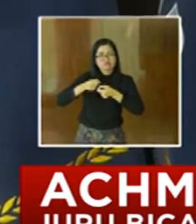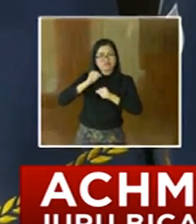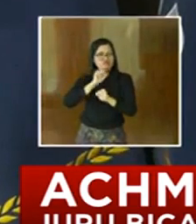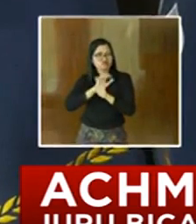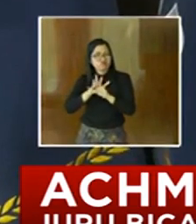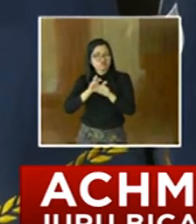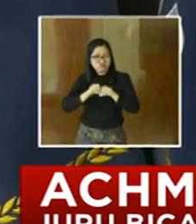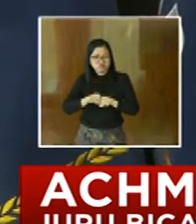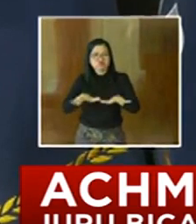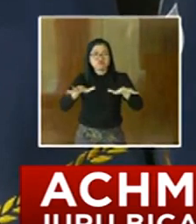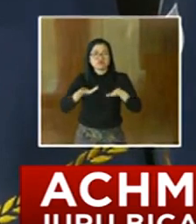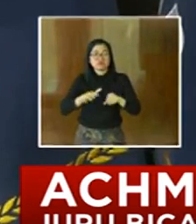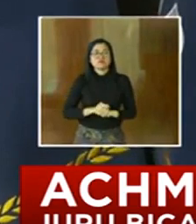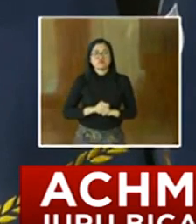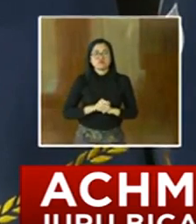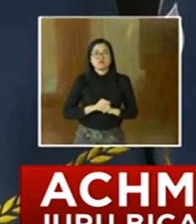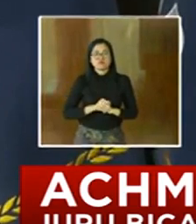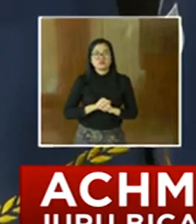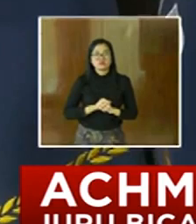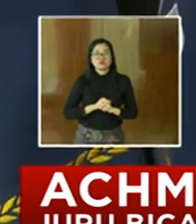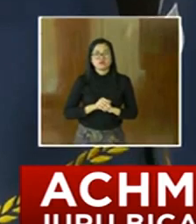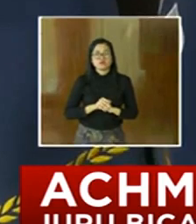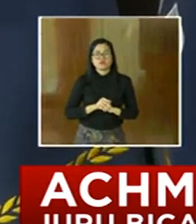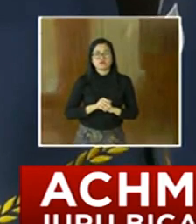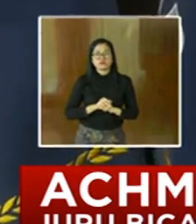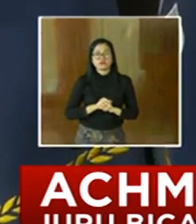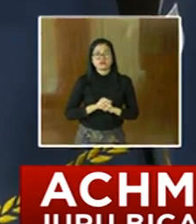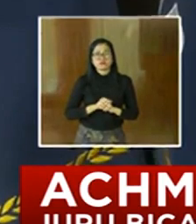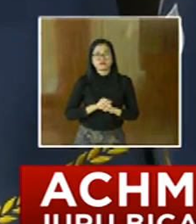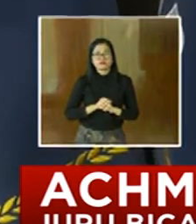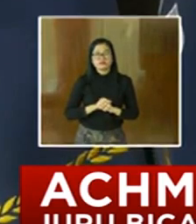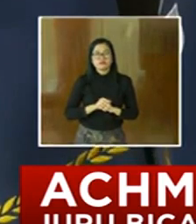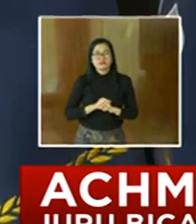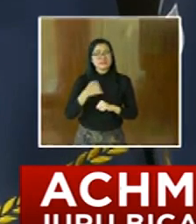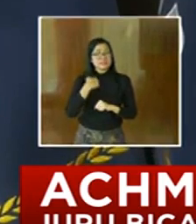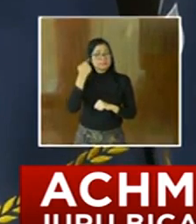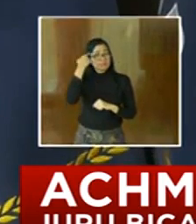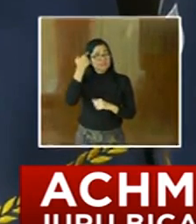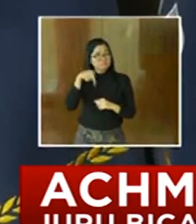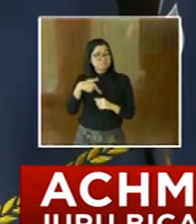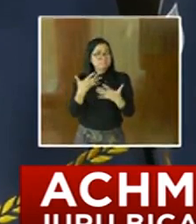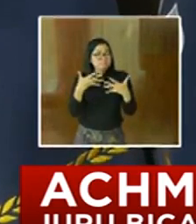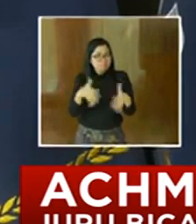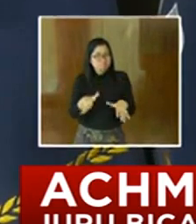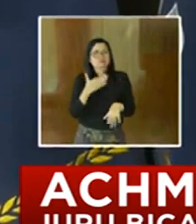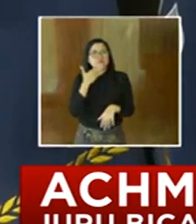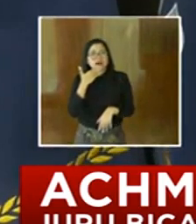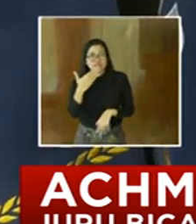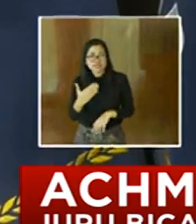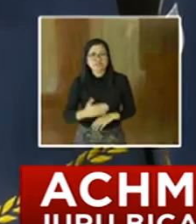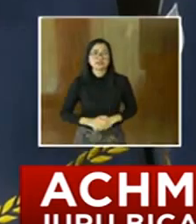dan mengendalikan penularan penyakit copied maintenance segera ini yang saya sampaikan terima